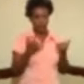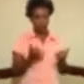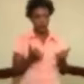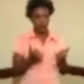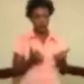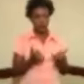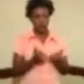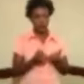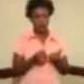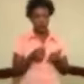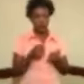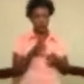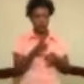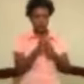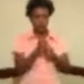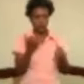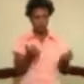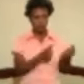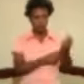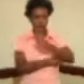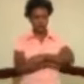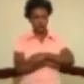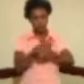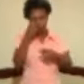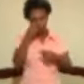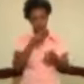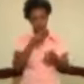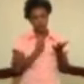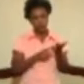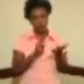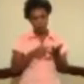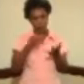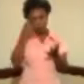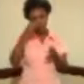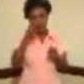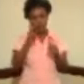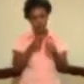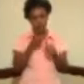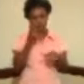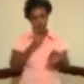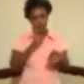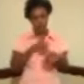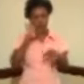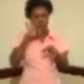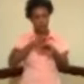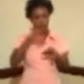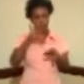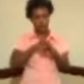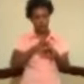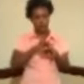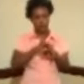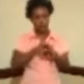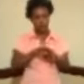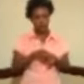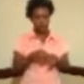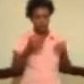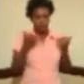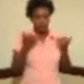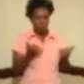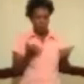à émission jodia et débat deuxième tour. C'est la première émission qui était faite. Mais rappeler que grâce